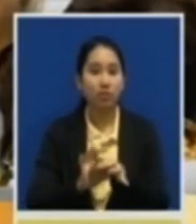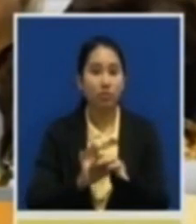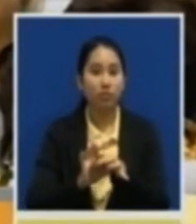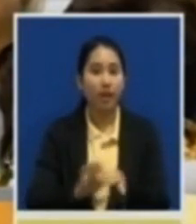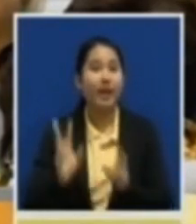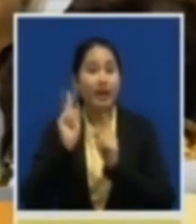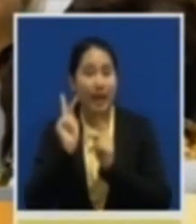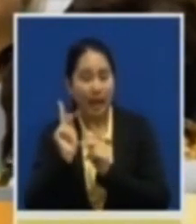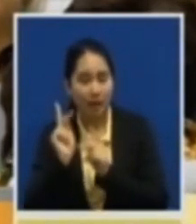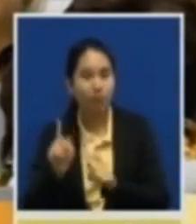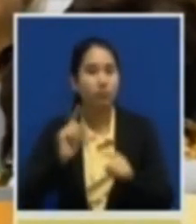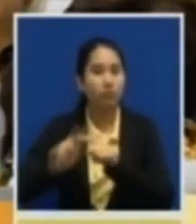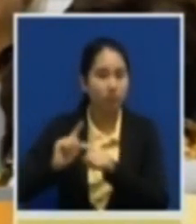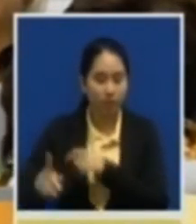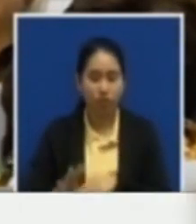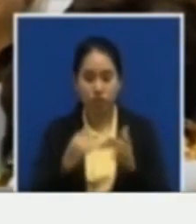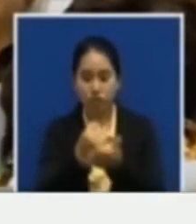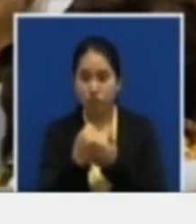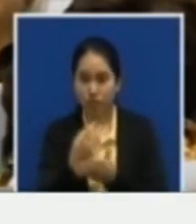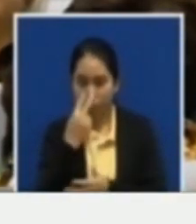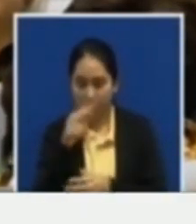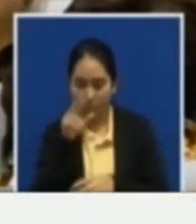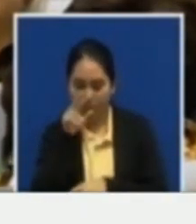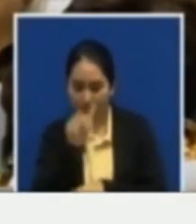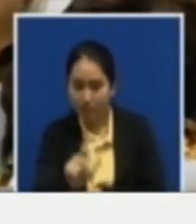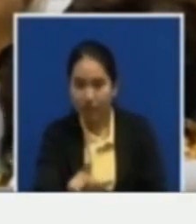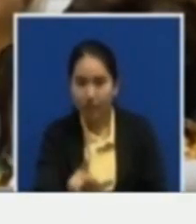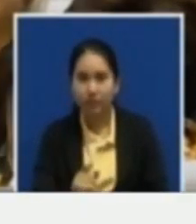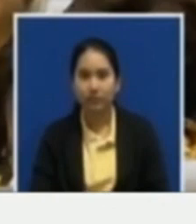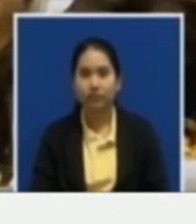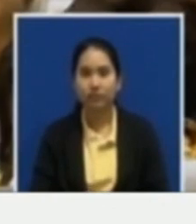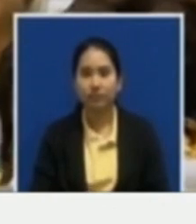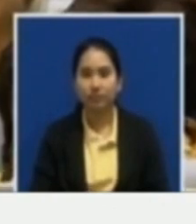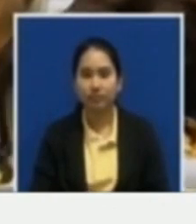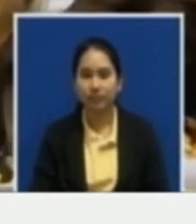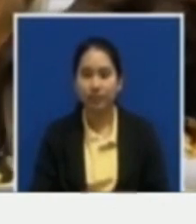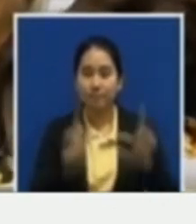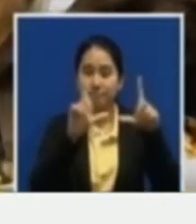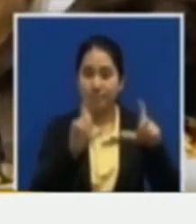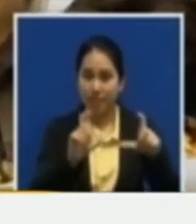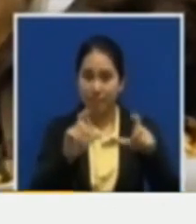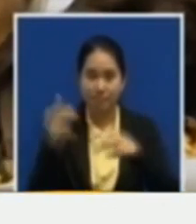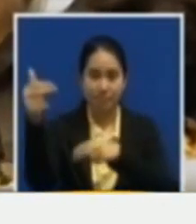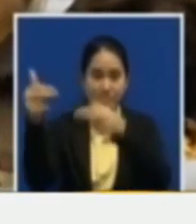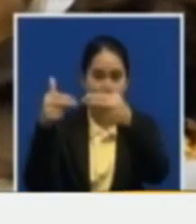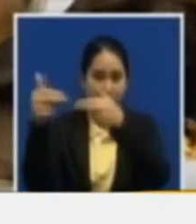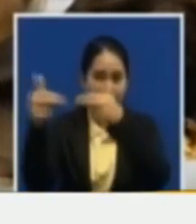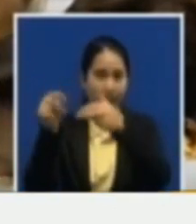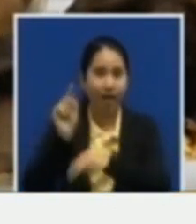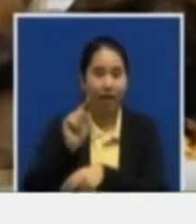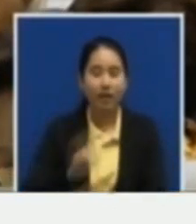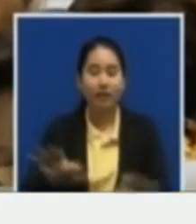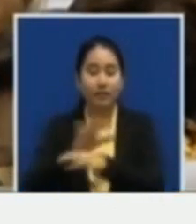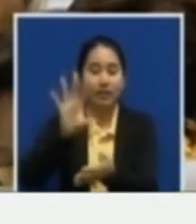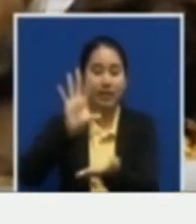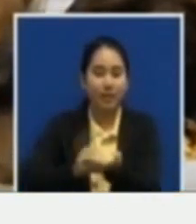ก็คือให้ข้อสังเกตนะครับว่ามันจะมาจากช่องทีวีดาวเทียมช่องหนึ่งซึ่งกำลัง